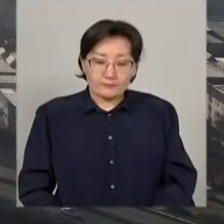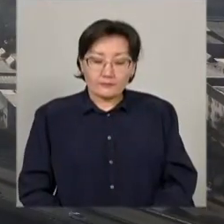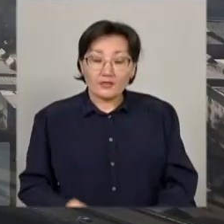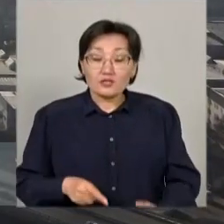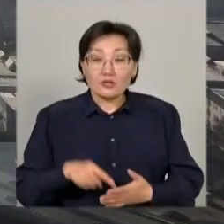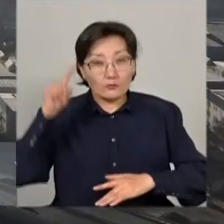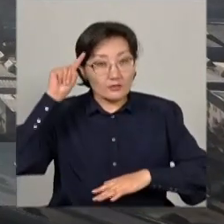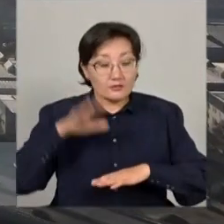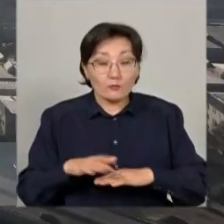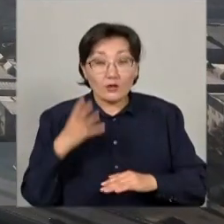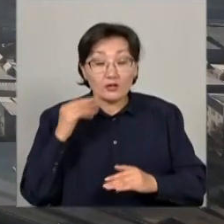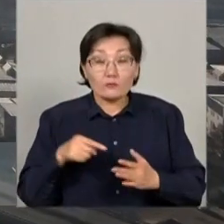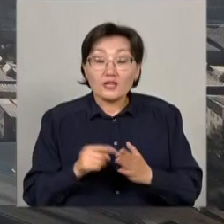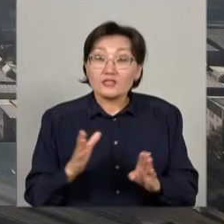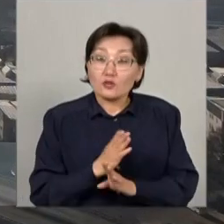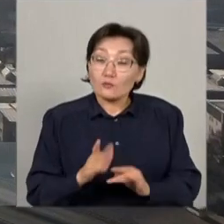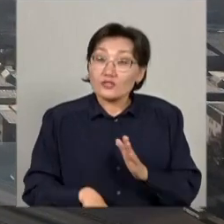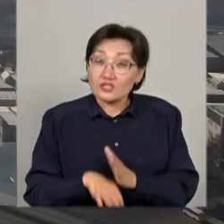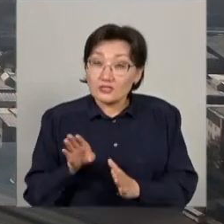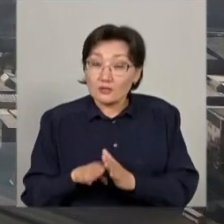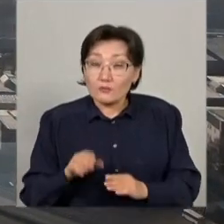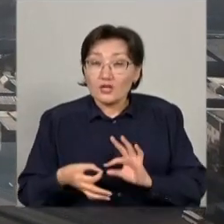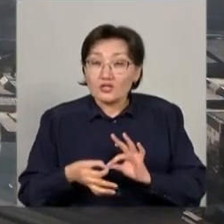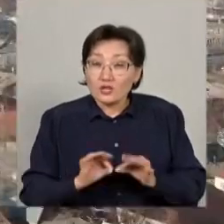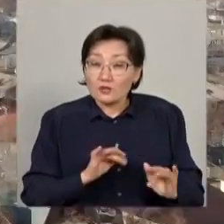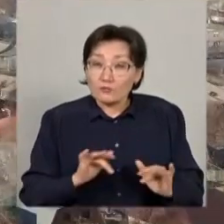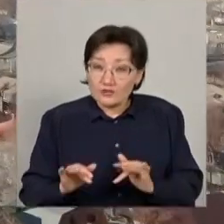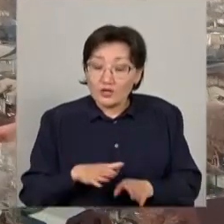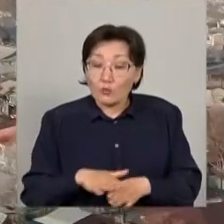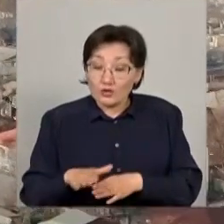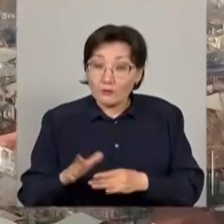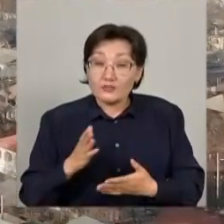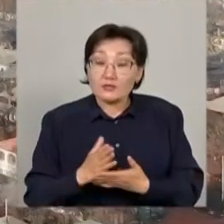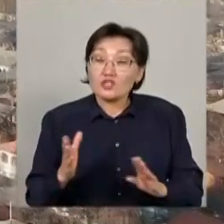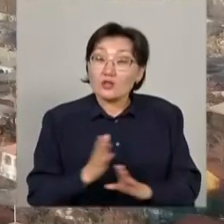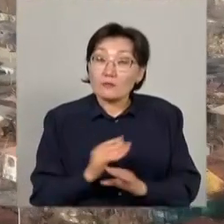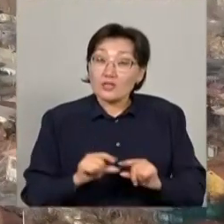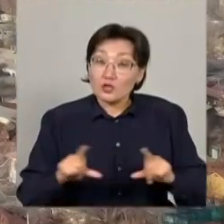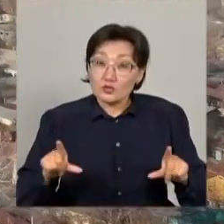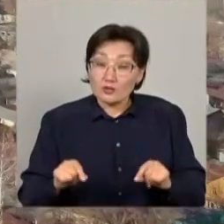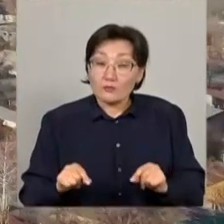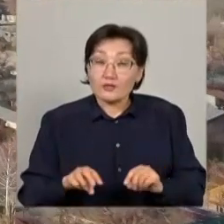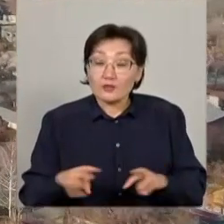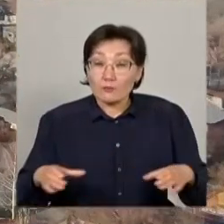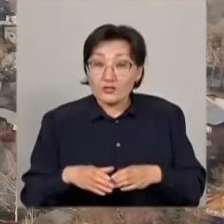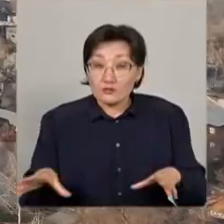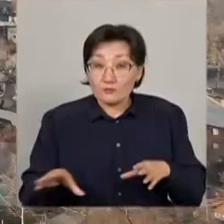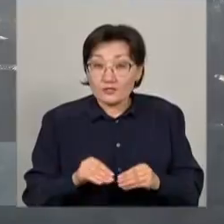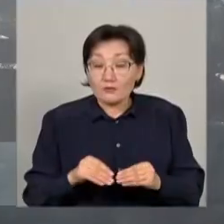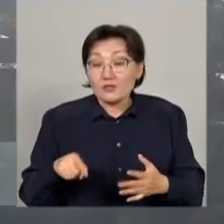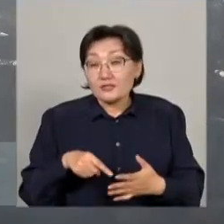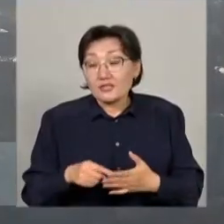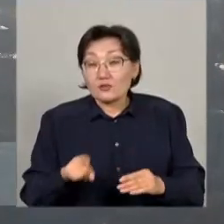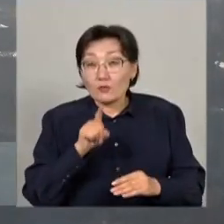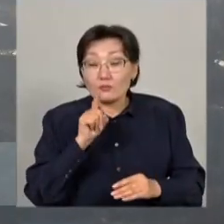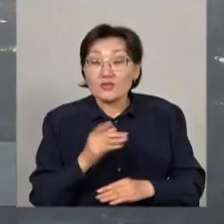Қала әкімдігі қазір Алматының экологиясын жақсарту үшін жан-жақты шараларда жасабақ жатыр. Экология департаменті үкіметпен бірлесіп, мегаполисте